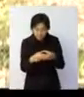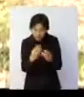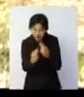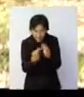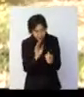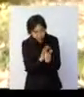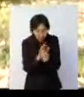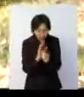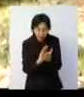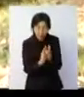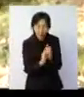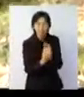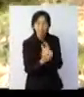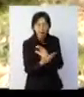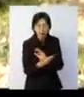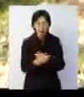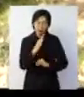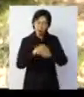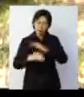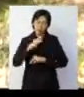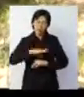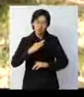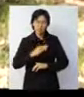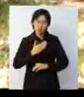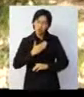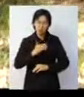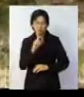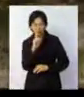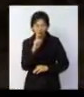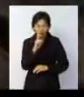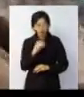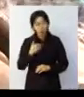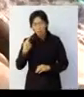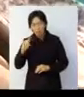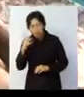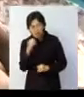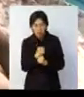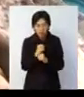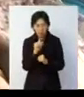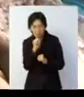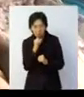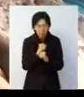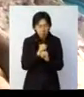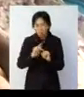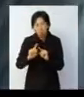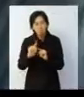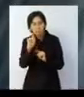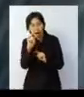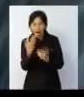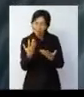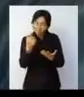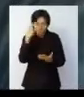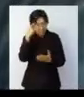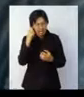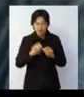านเพื่อให้กำลังใจแล้วก็ปรับเปลี่ยนทัศนคติจากผู้ที่มีความรู้สึกว่าตนเองไร้ค่าไร้พลังอำนาจที่จะกระท